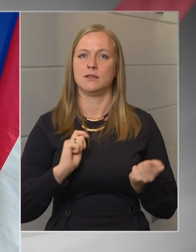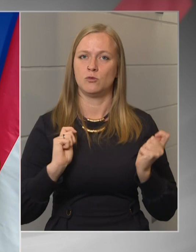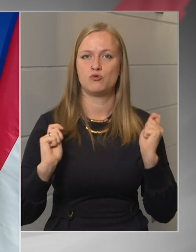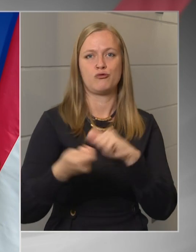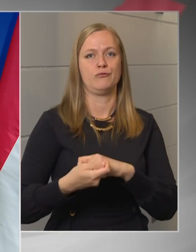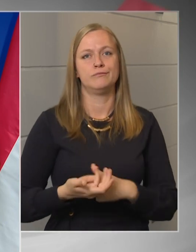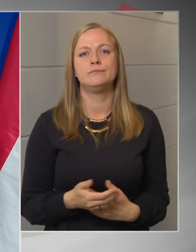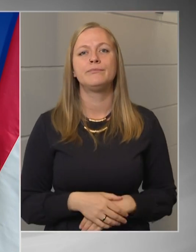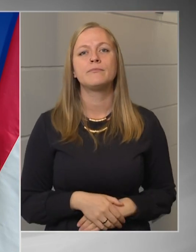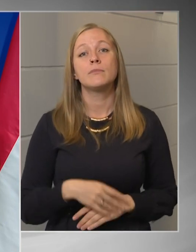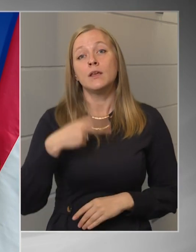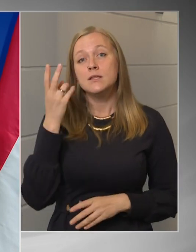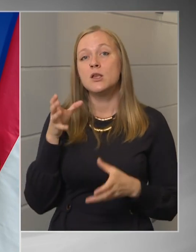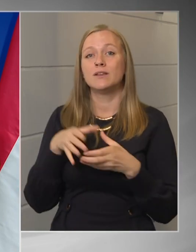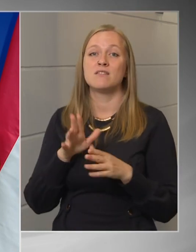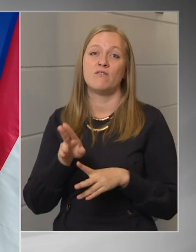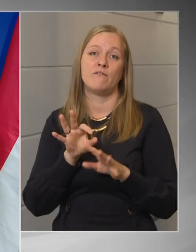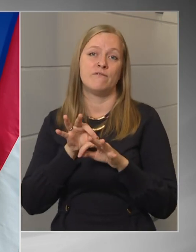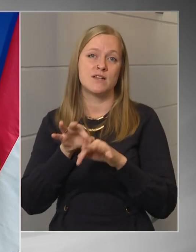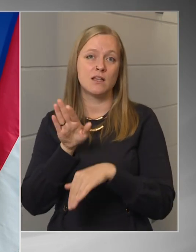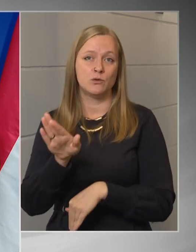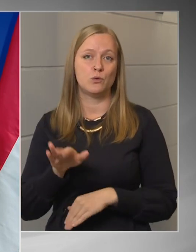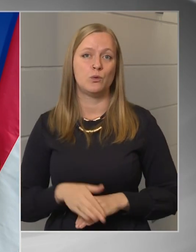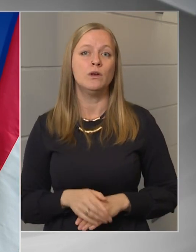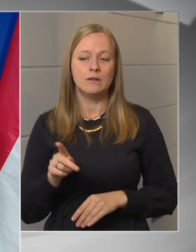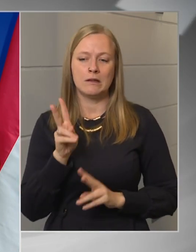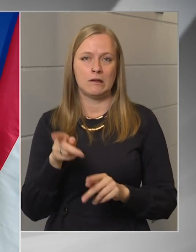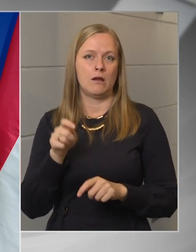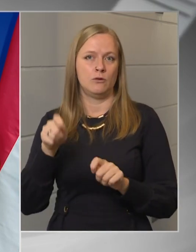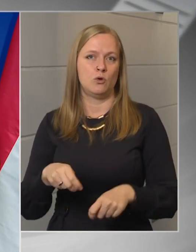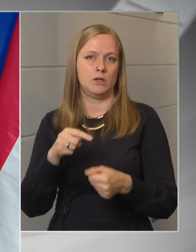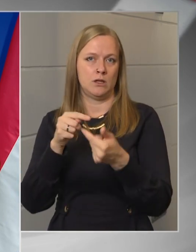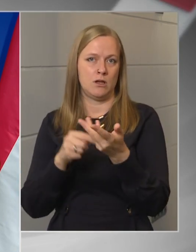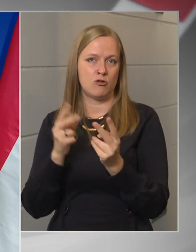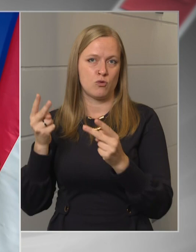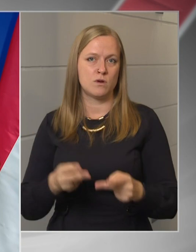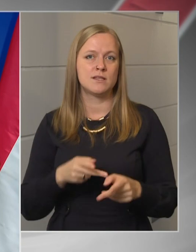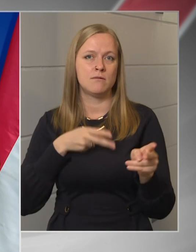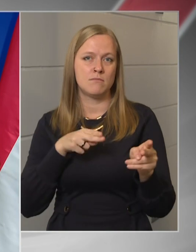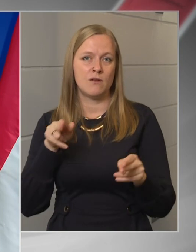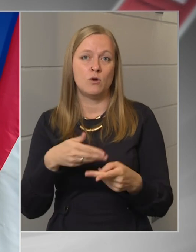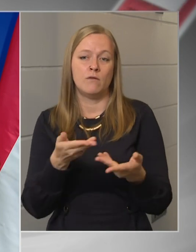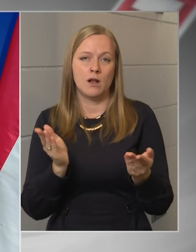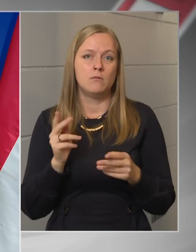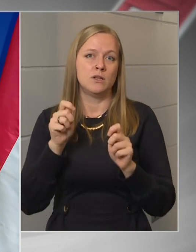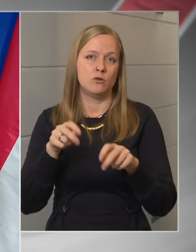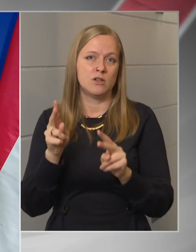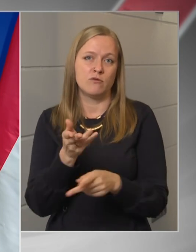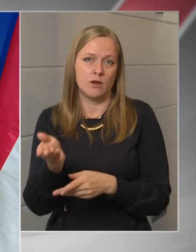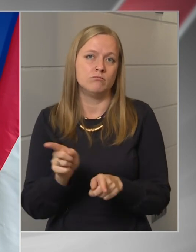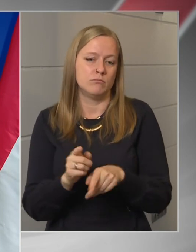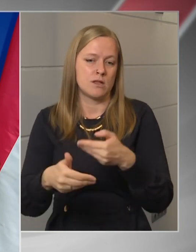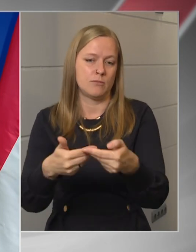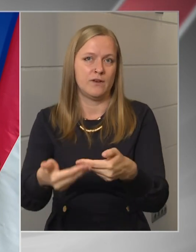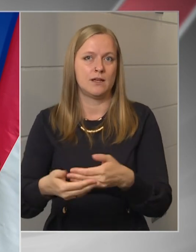Hát úgy gondolom, a szaktárcának van egy vezetője, és neki kell döntéseket hozni a MÁV-ról, és nyilván, hogyha hozzá amilyen döntést akarnak, megvan az indoka.